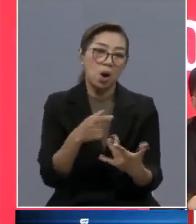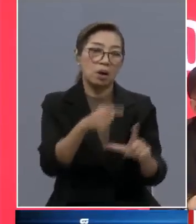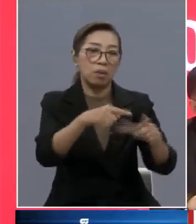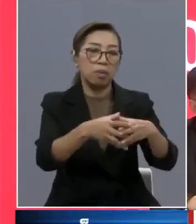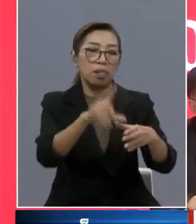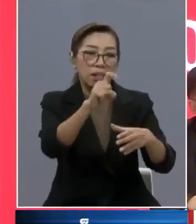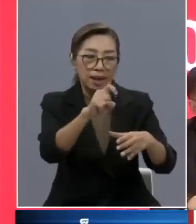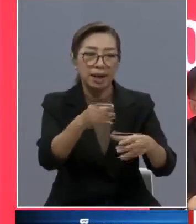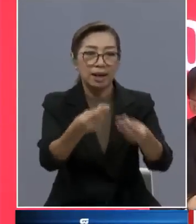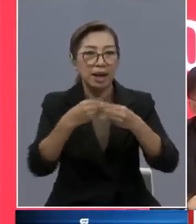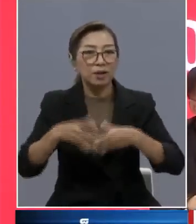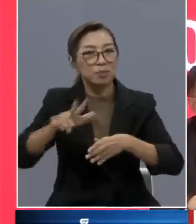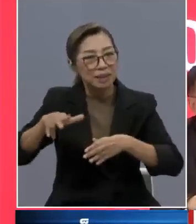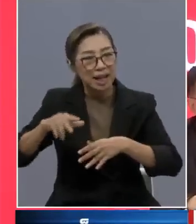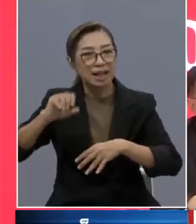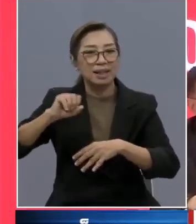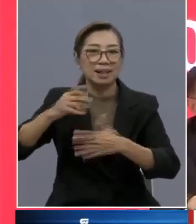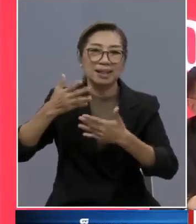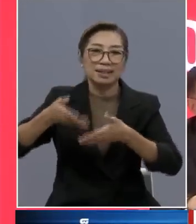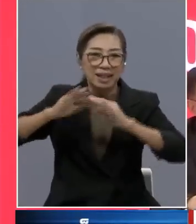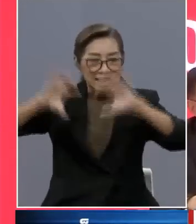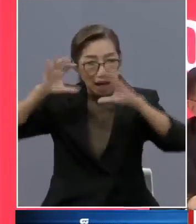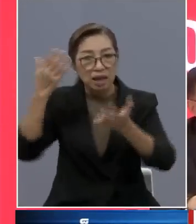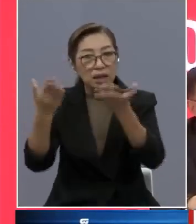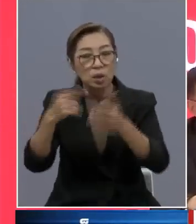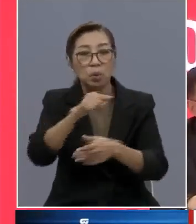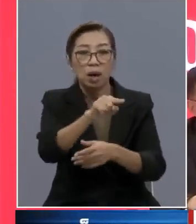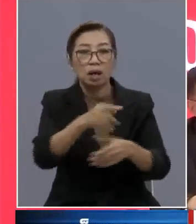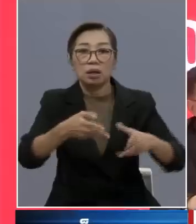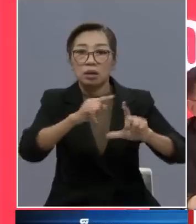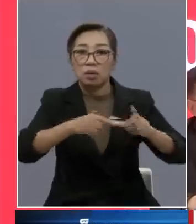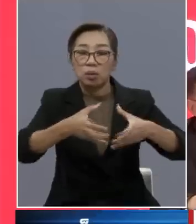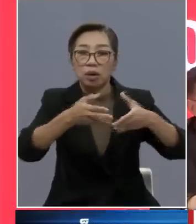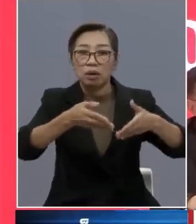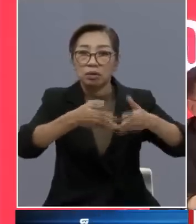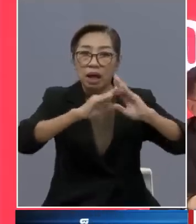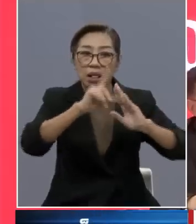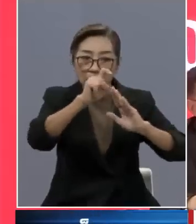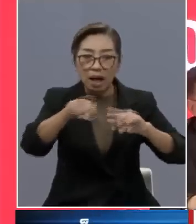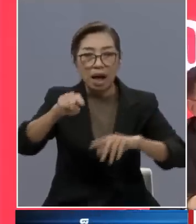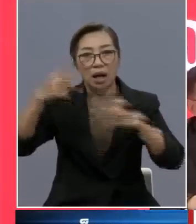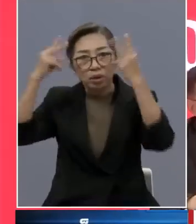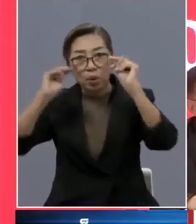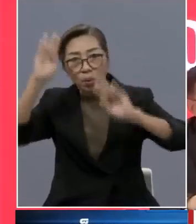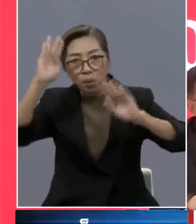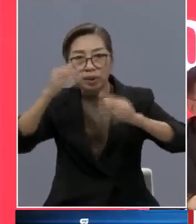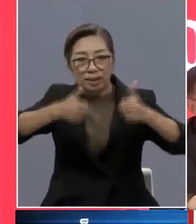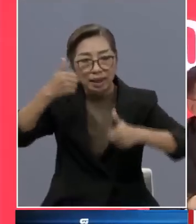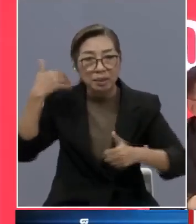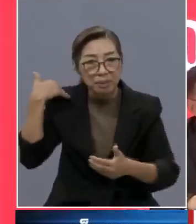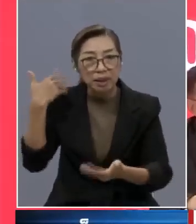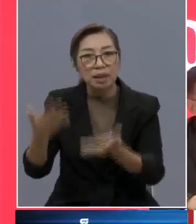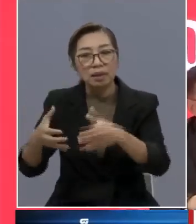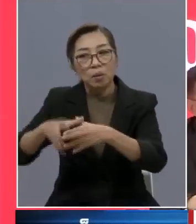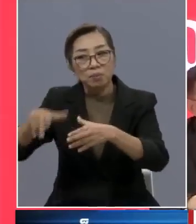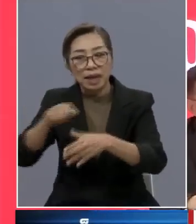กรัฐมนตรีเข้าชิงเก้าอี้หากก้าวไกลจัดตั้งรัฐบาลไม่สำเร็จรวมถึงสูตรพรรคเพื่อไทยจะโดดเดี่ยวพรรคก้าวไ